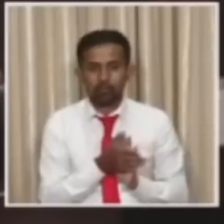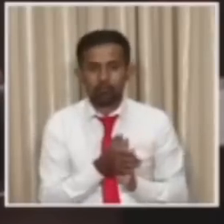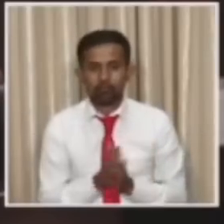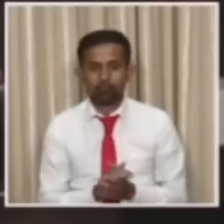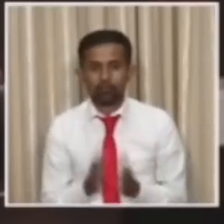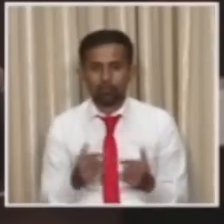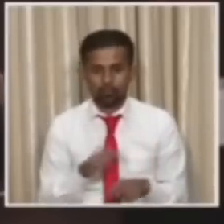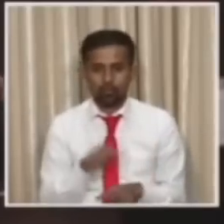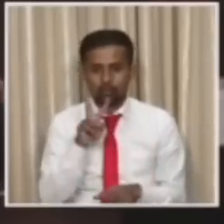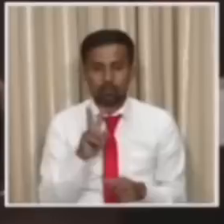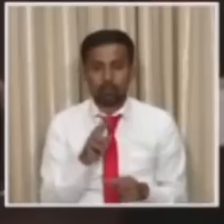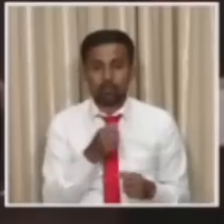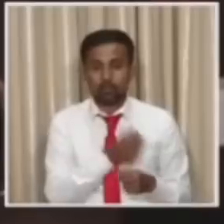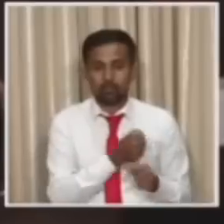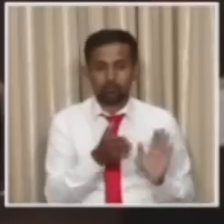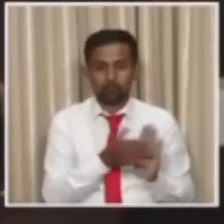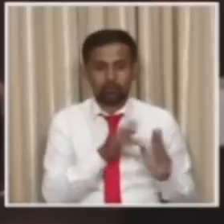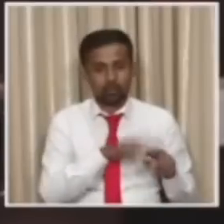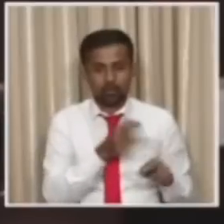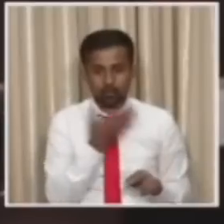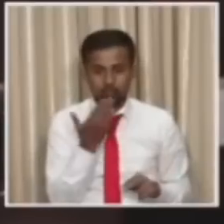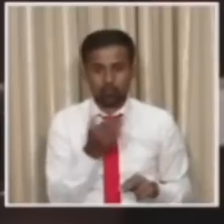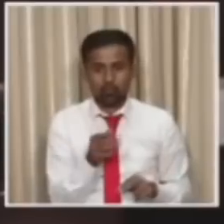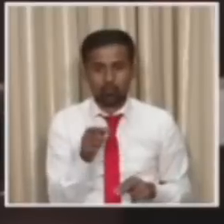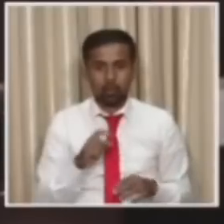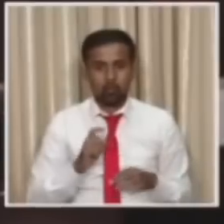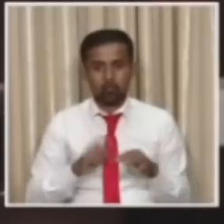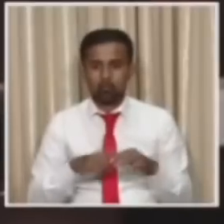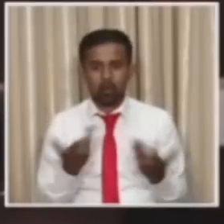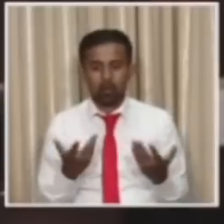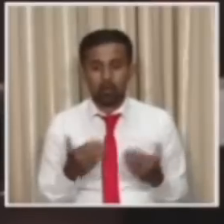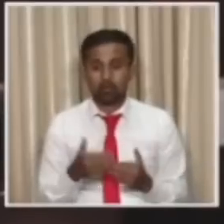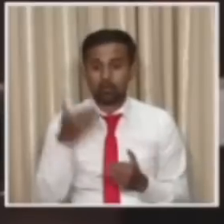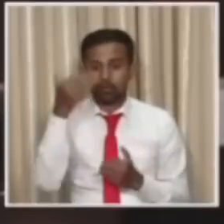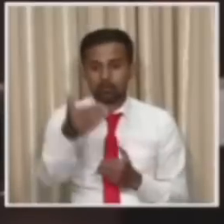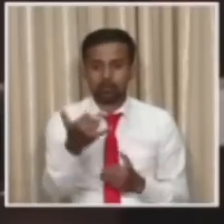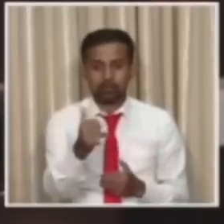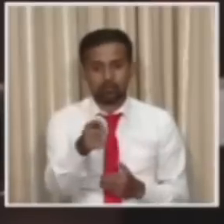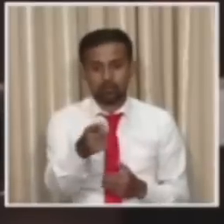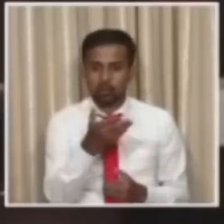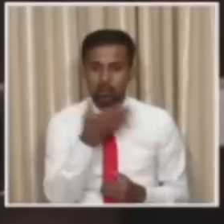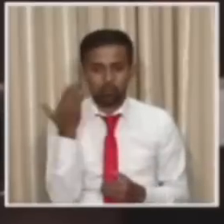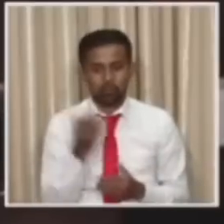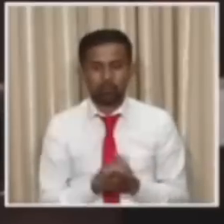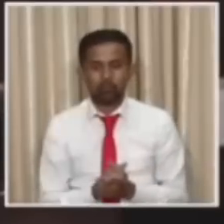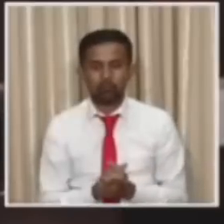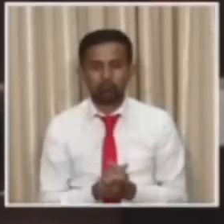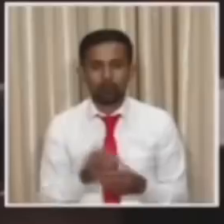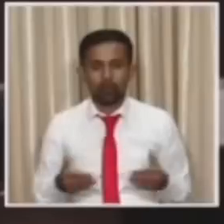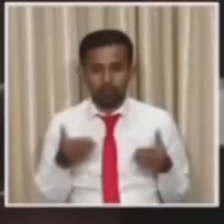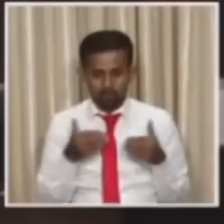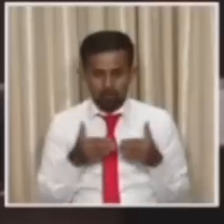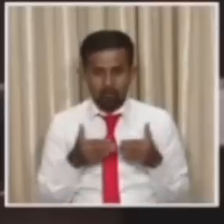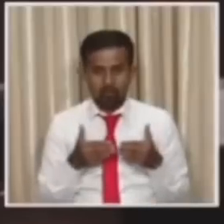තව විනාඩි දෙකක කාලයක් හිතවත් වෙන්න පුළුවන් ඒක නිසා සමහරලාට ඔබතුමාට මේ ප්‍රශ්න නැති වුණත් ඉදිරි අනාගතේ ඔබටත් වෙන්න පුළුවන් කියන්න පුළුවන් ඒ වගේම තමයි අද වෙනතුරු අද